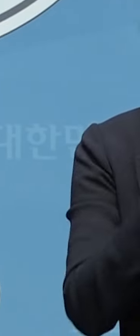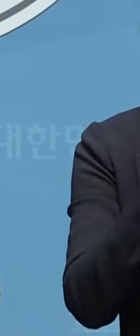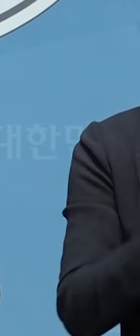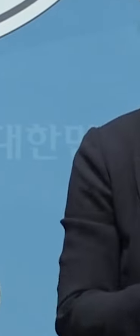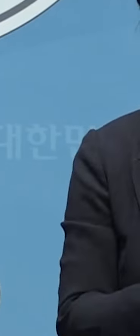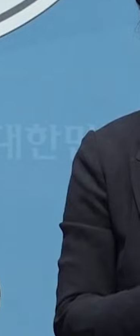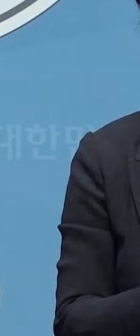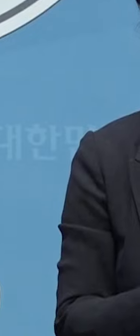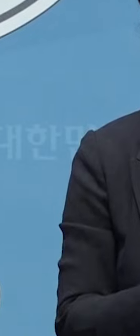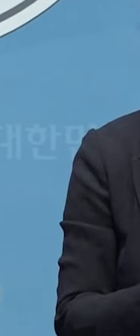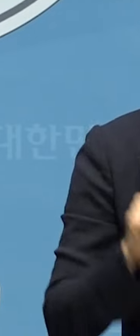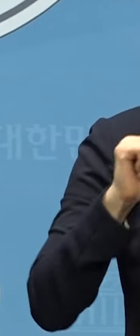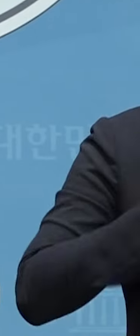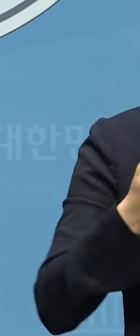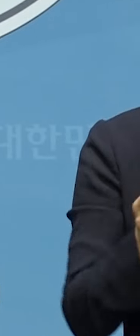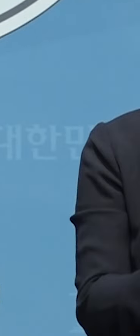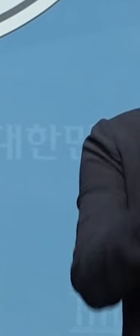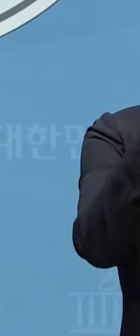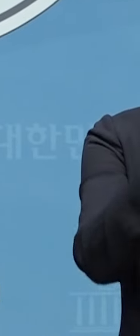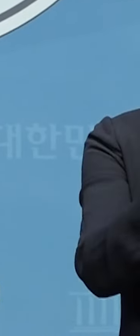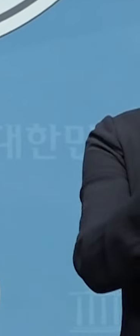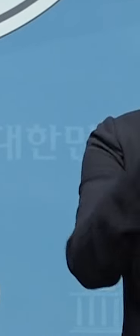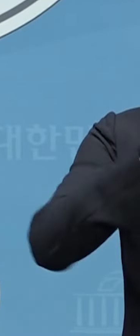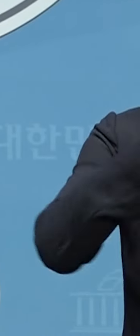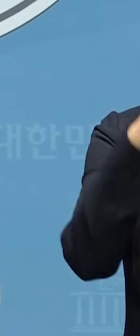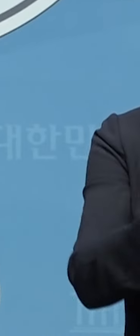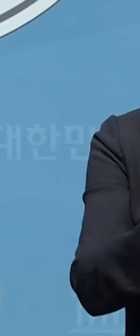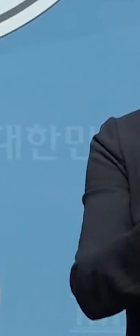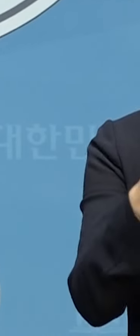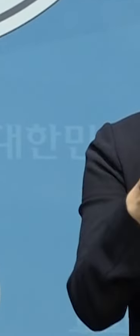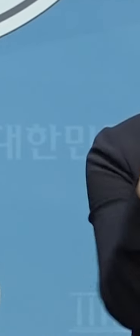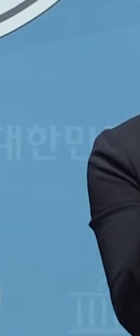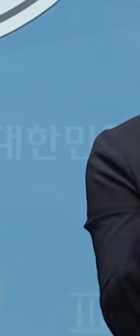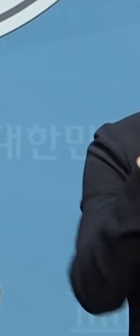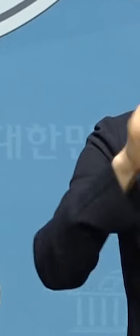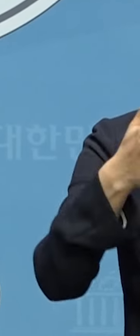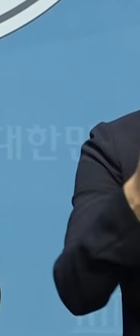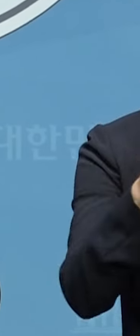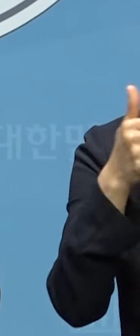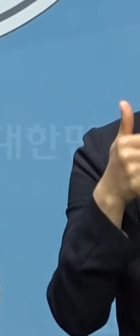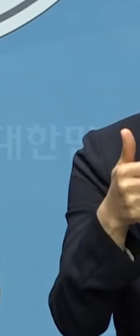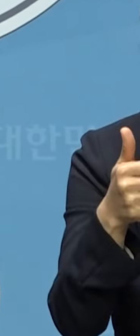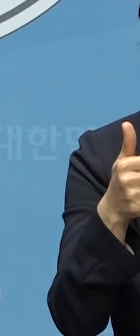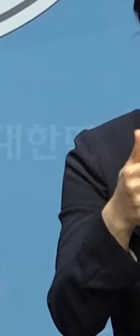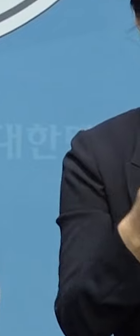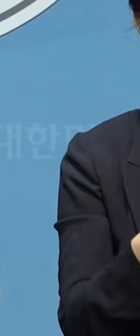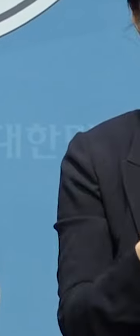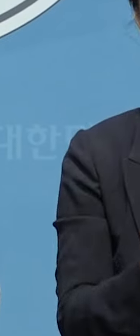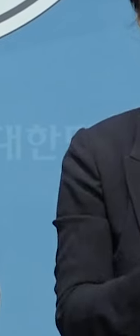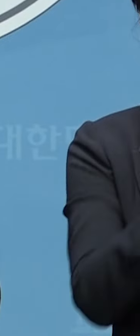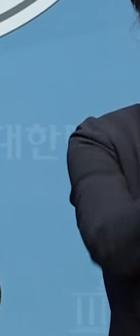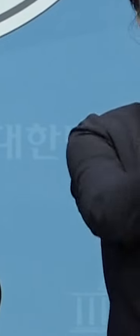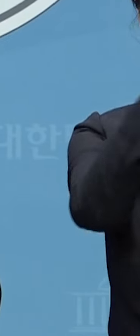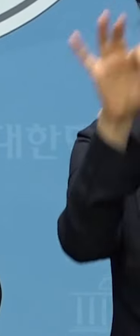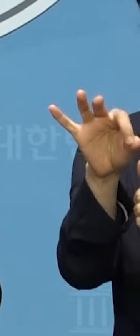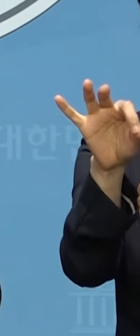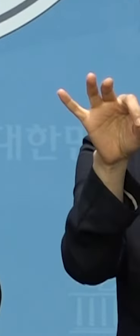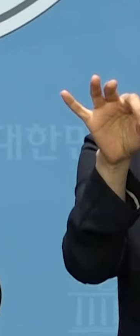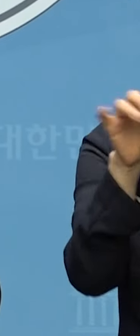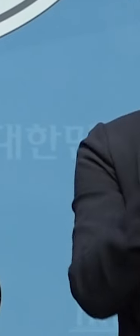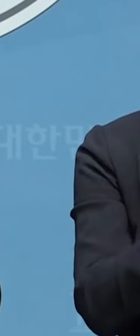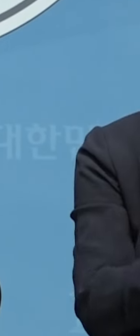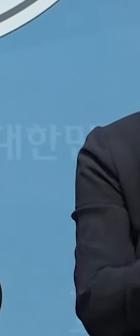대통령이 신입 국방부장관 후보자의 김용 대통령 경호처장을 했